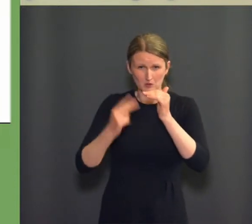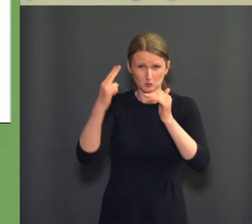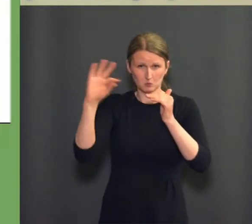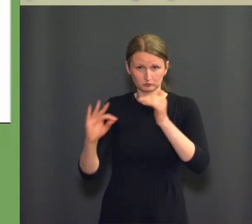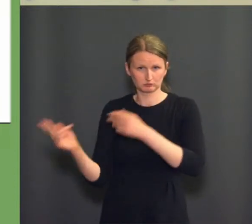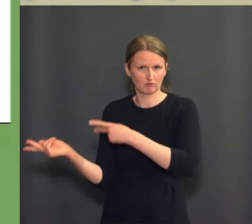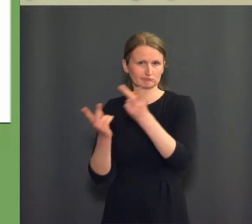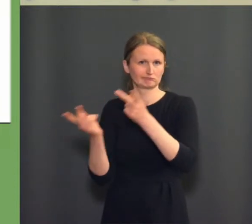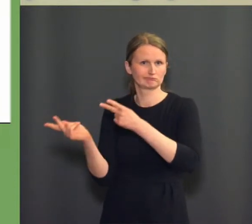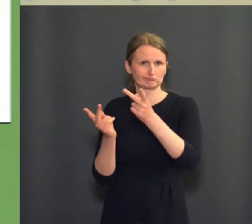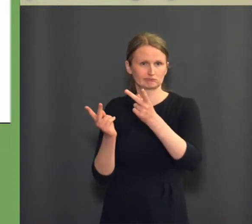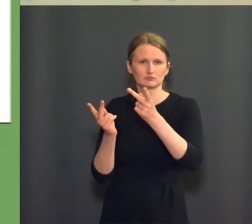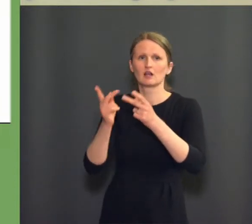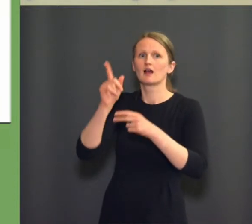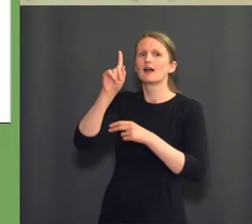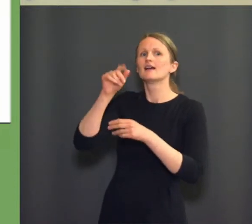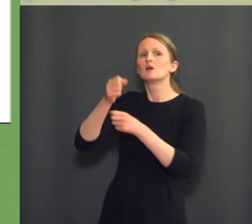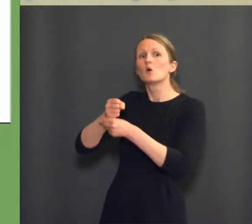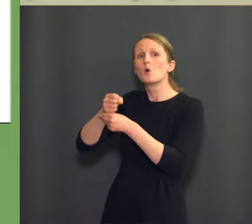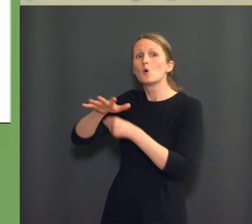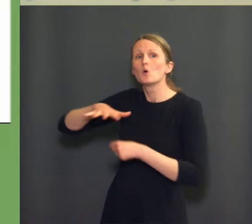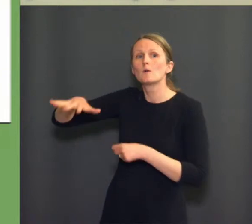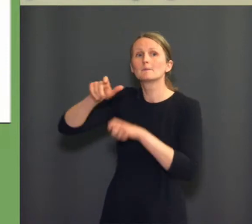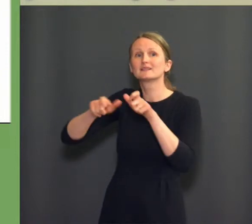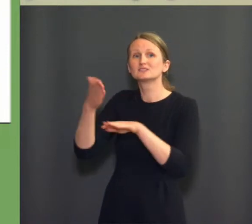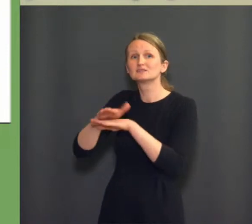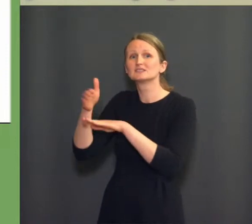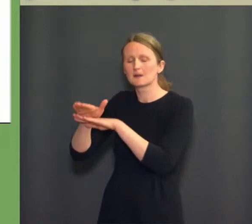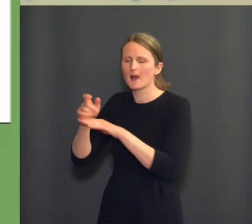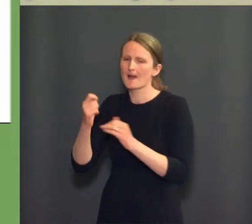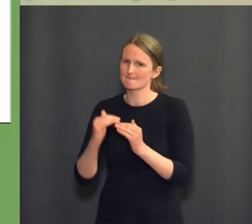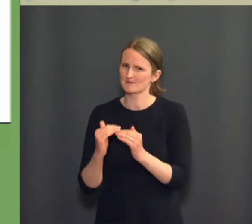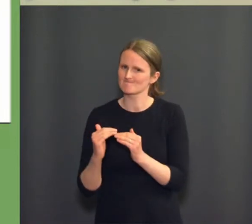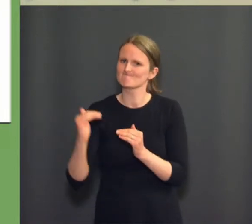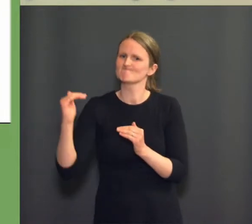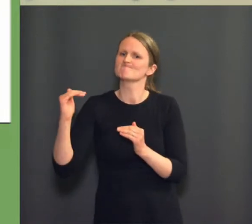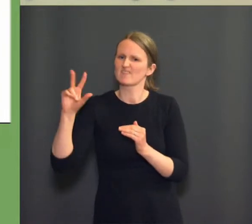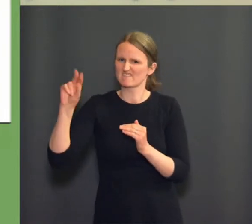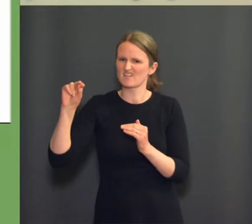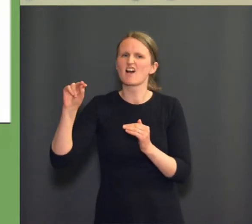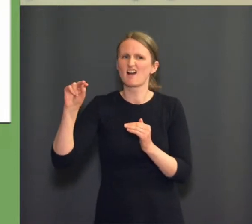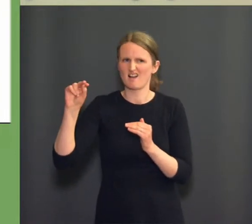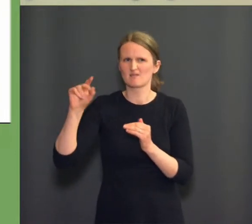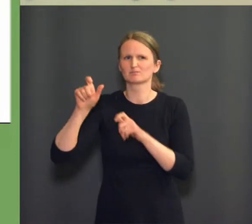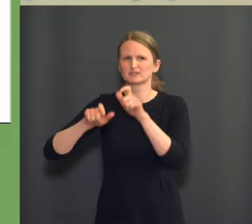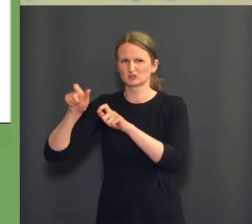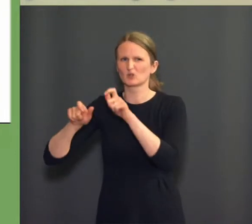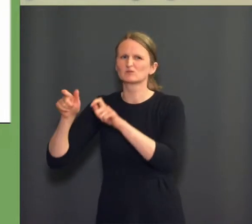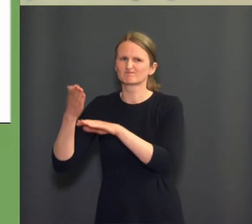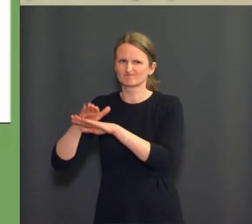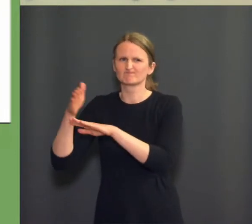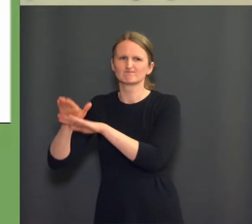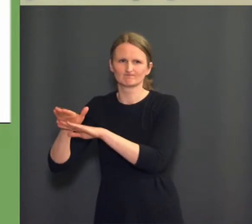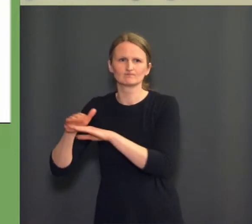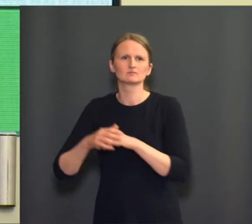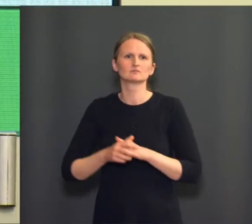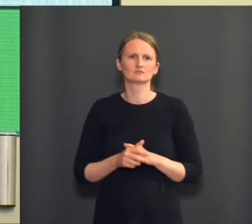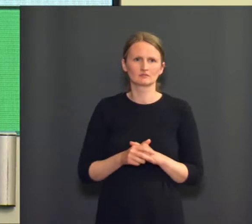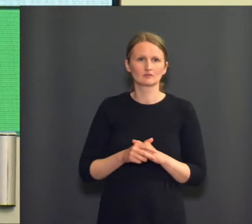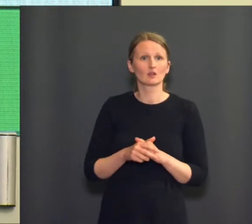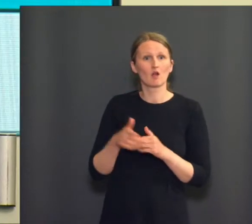20, reste limité. Après toutes ces nouvelles, nous espérons que vous passerez un bon week-end.